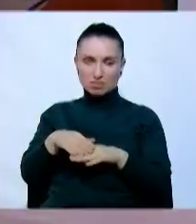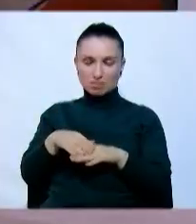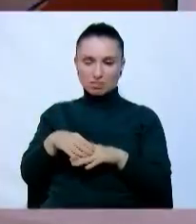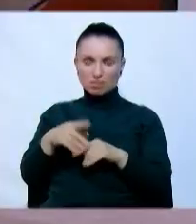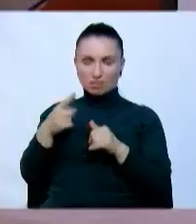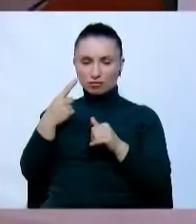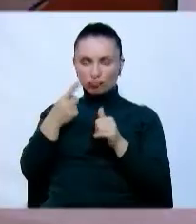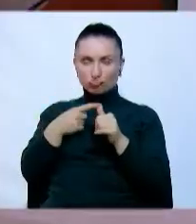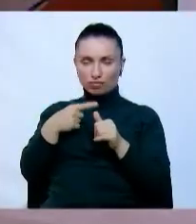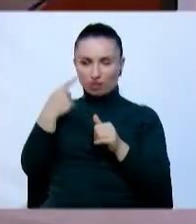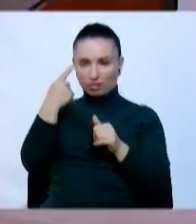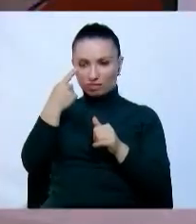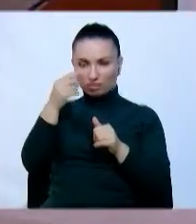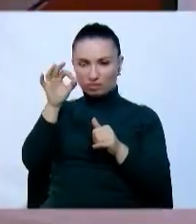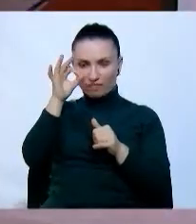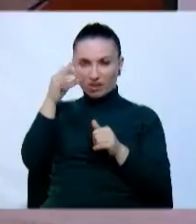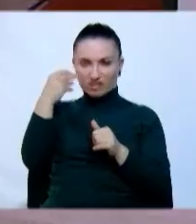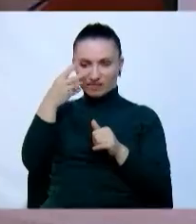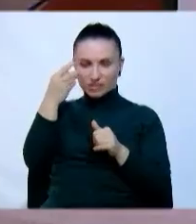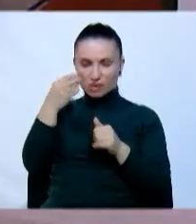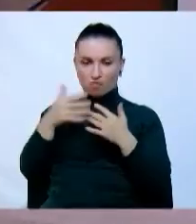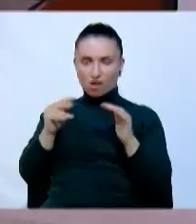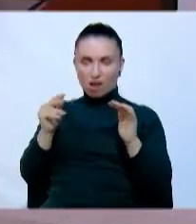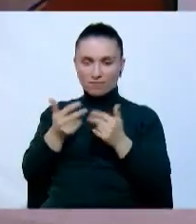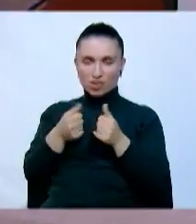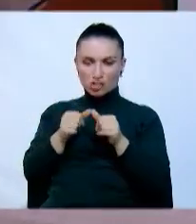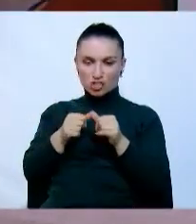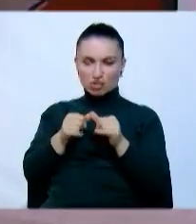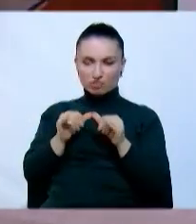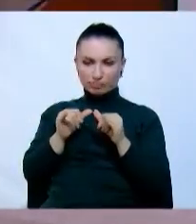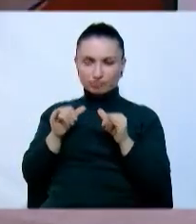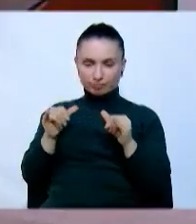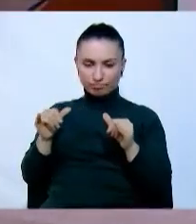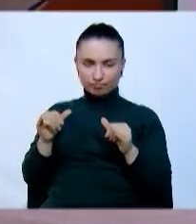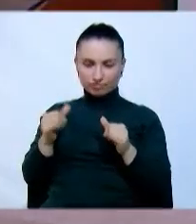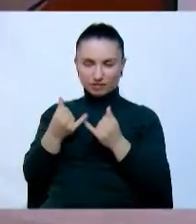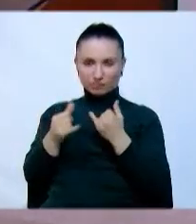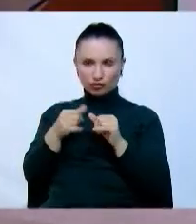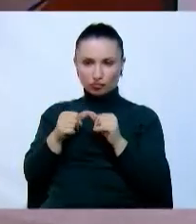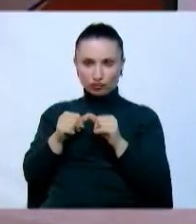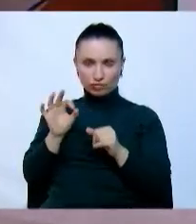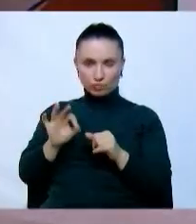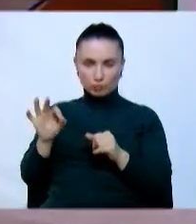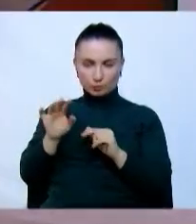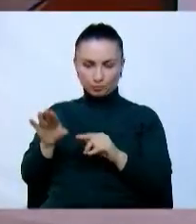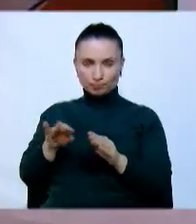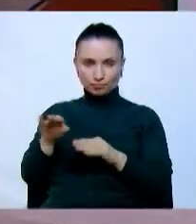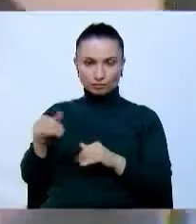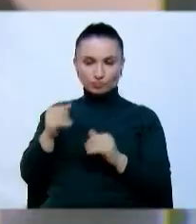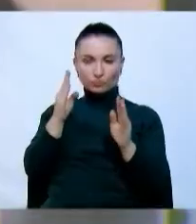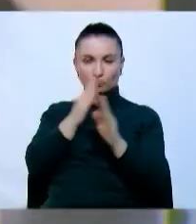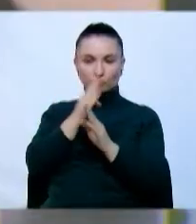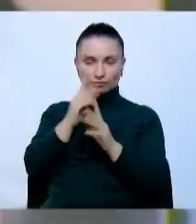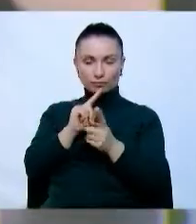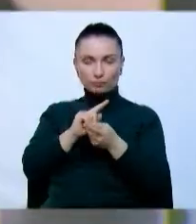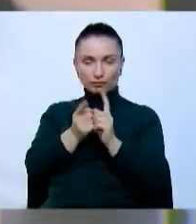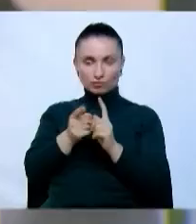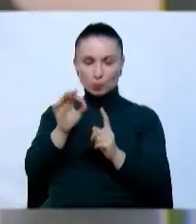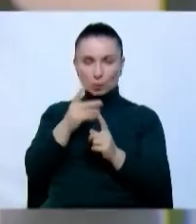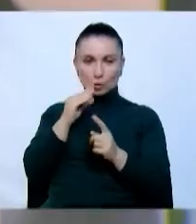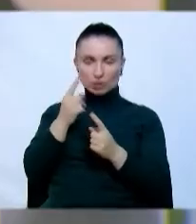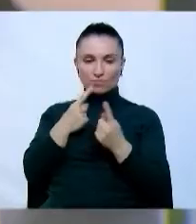ანთების პროცესია ჩართული. ჩირქოვანი ასე პროცესი. და ერთი მოკლე კითხვა, როდესაც ჩვენ სეზონის მონაცვლეობაზე